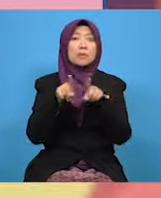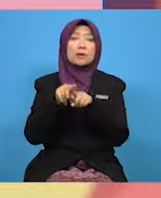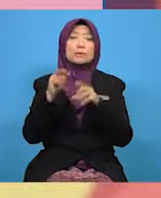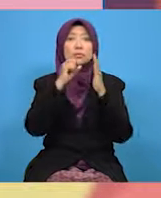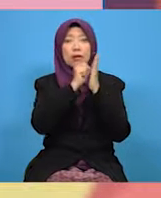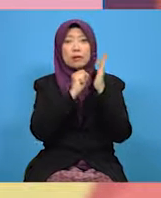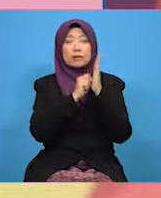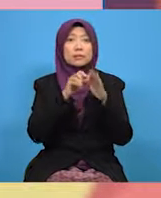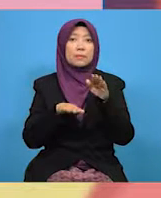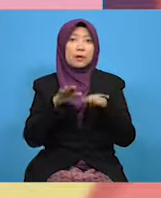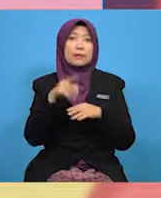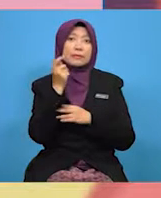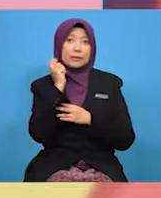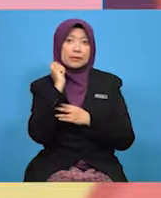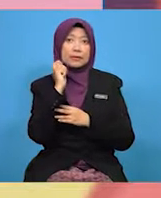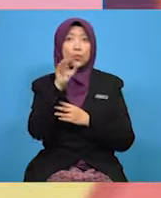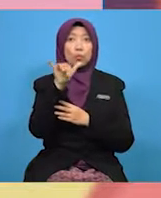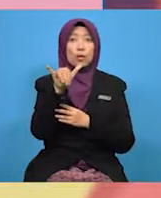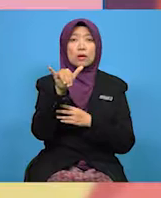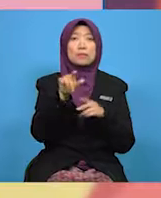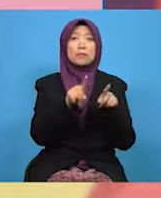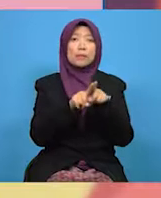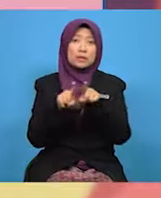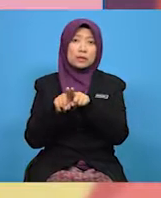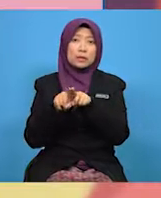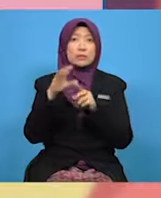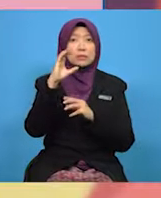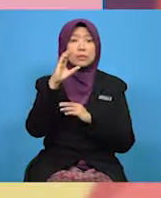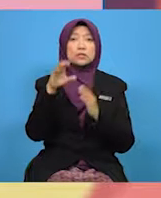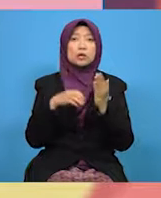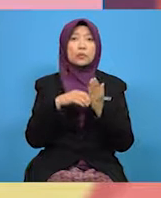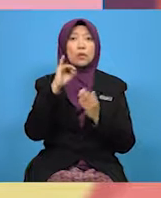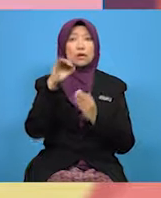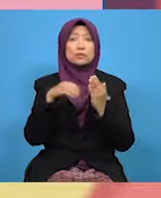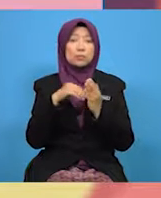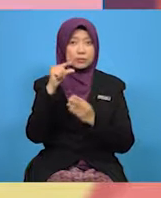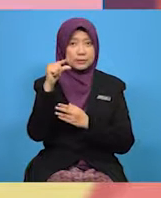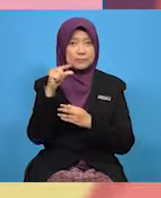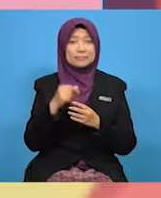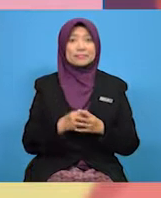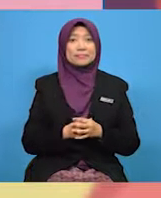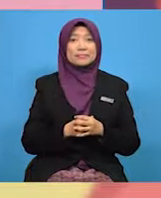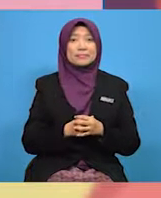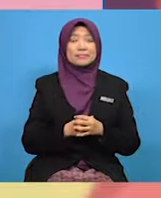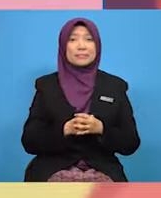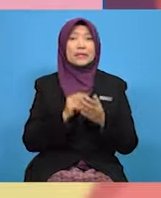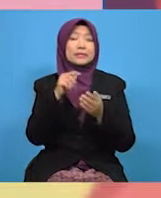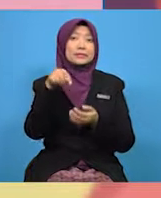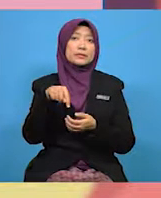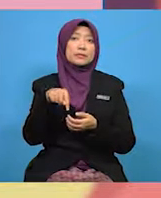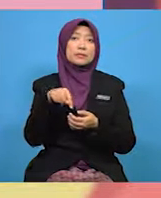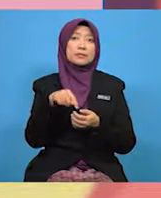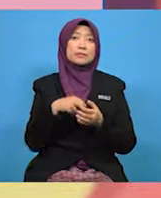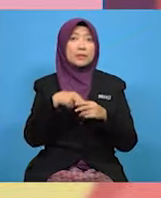keseimbangan baik yaitu white sampai sih shampo Icha mudji maka disini akan